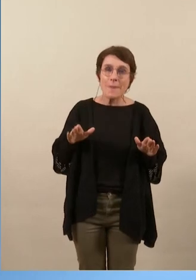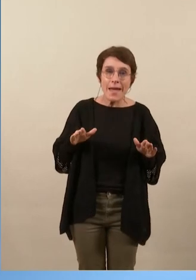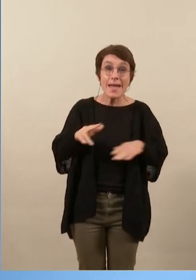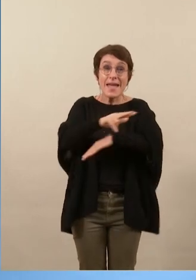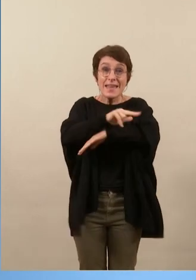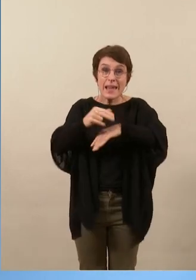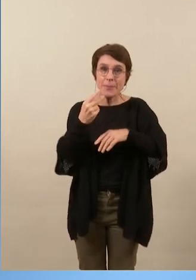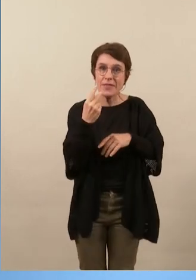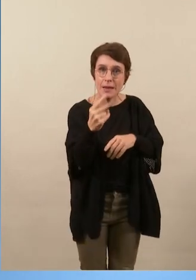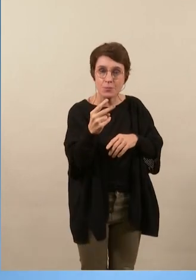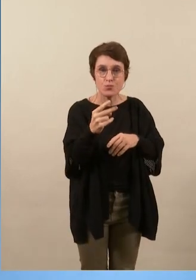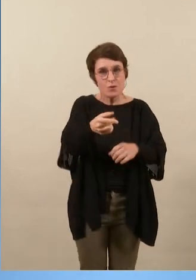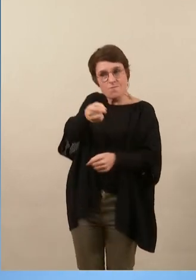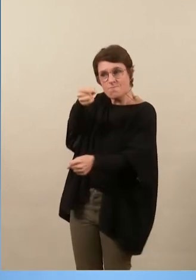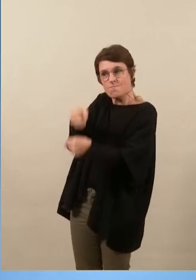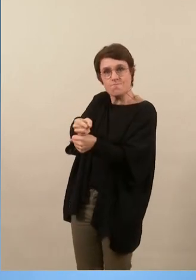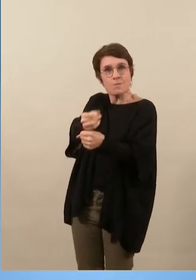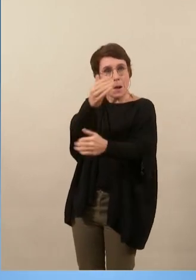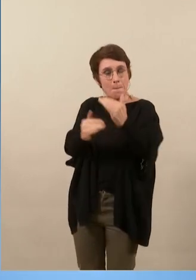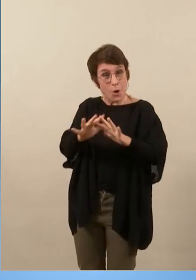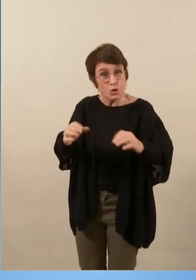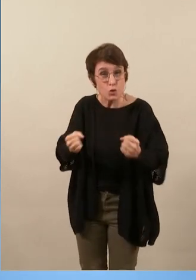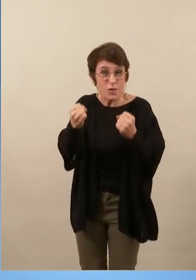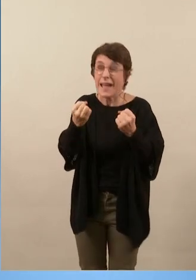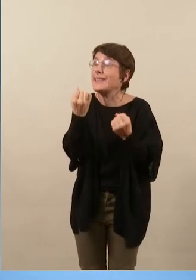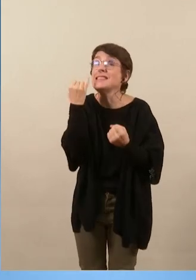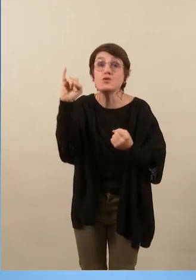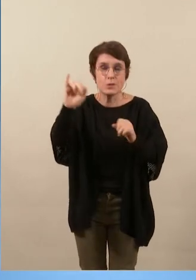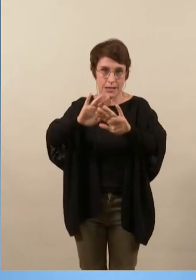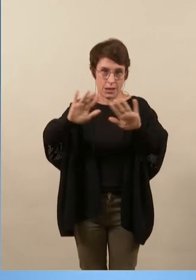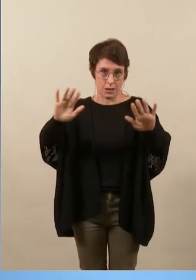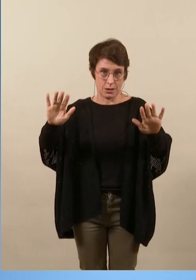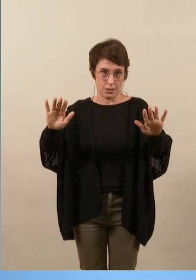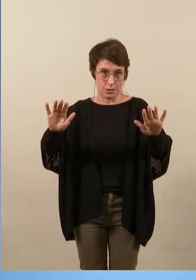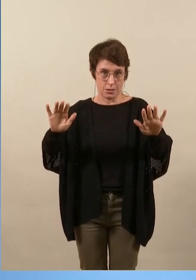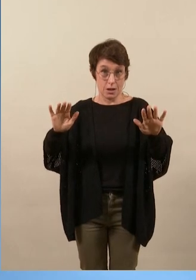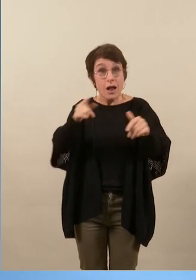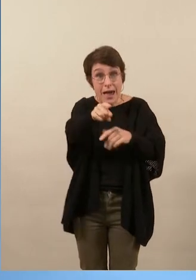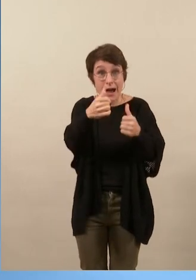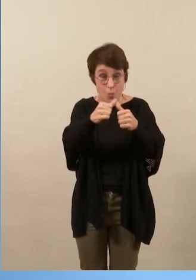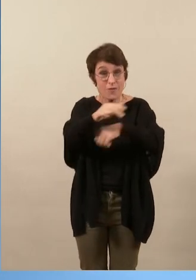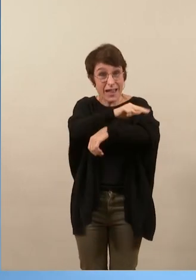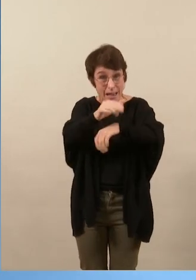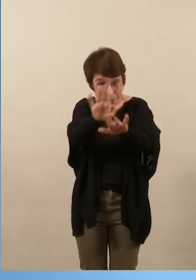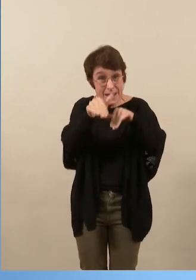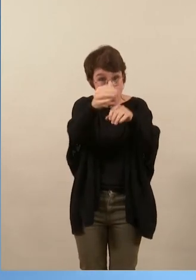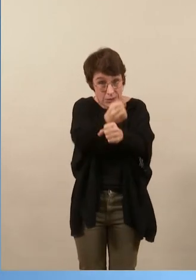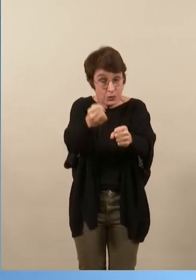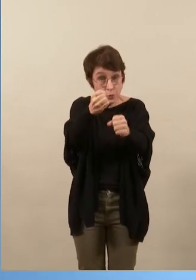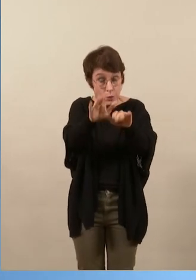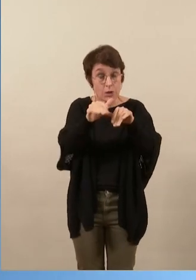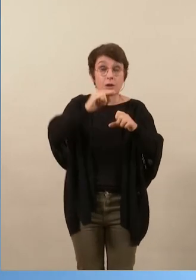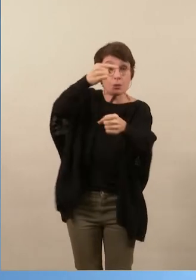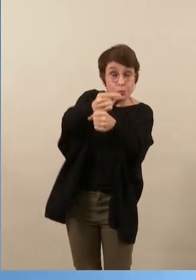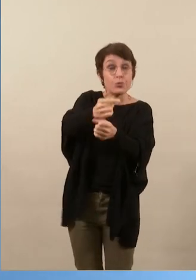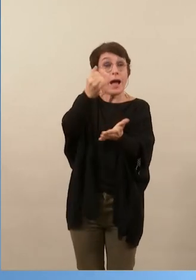avait imposé ce plan de sauvegarde qui n'a servi à rien soit encore aux manettes pour imposer une augmentation d'impôt qui ne